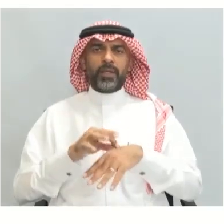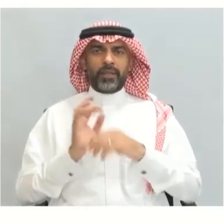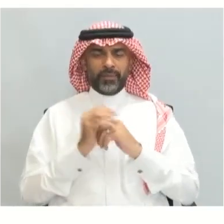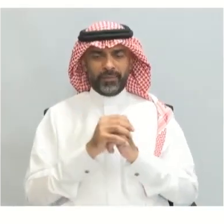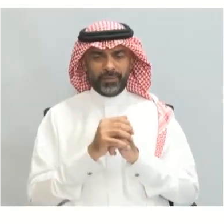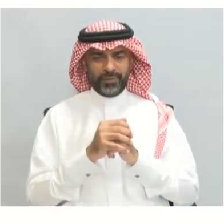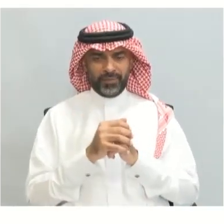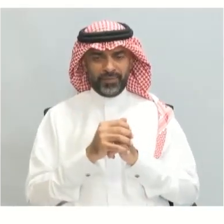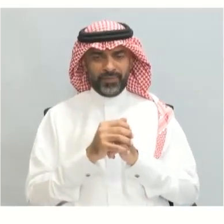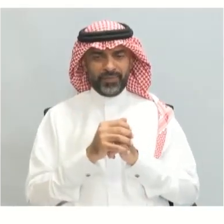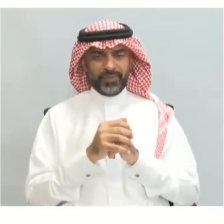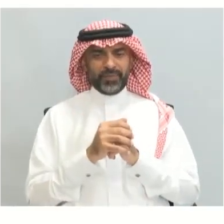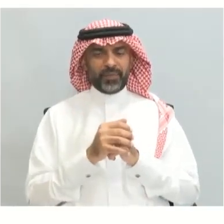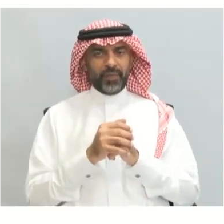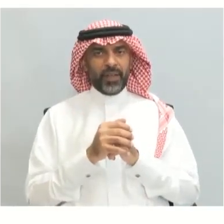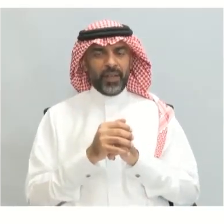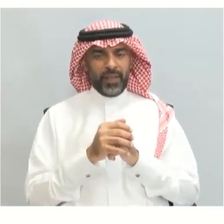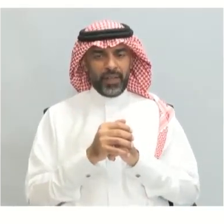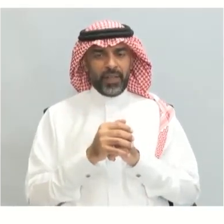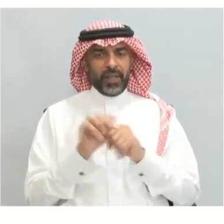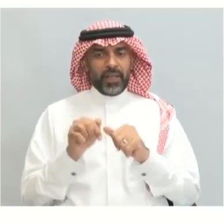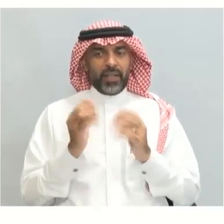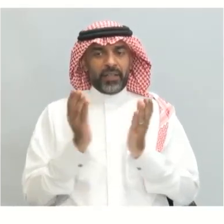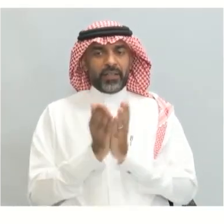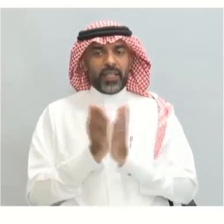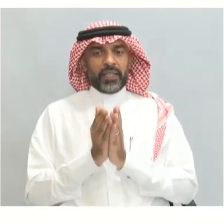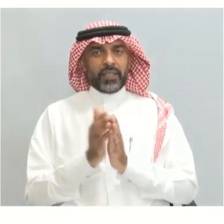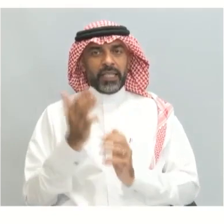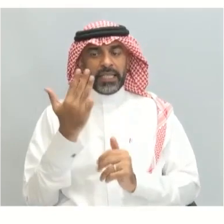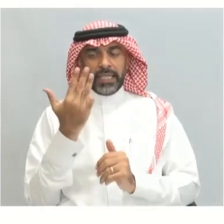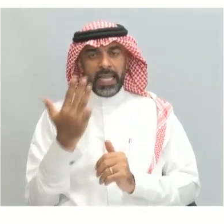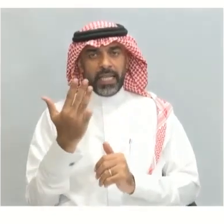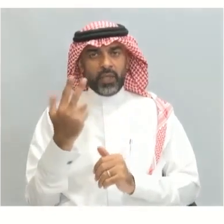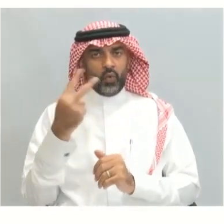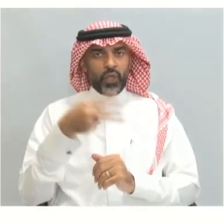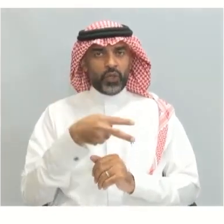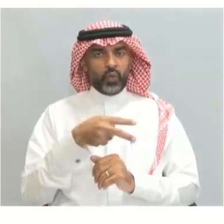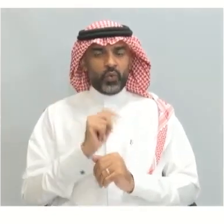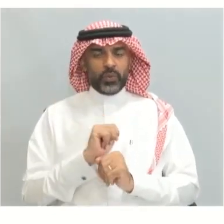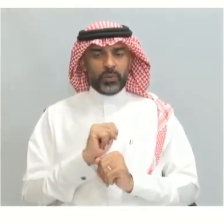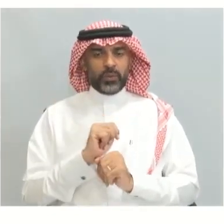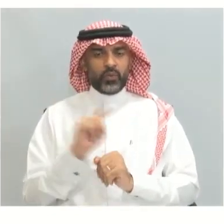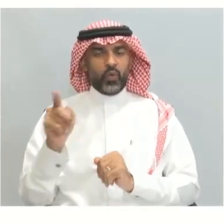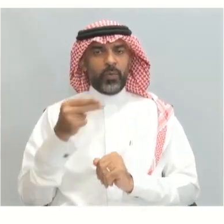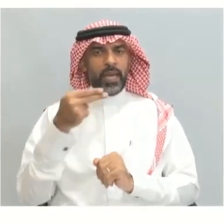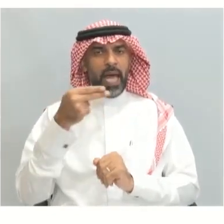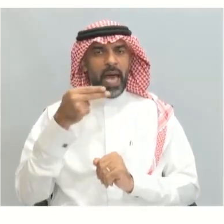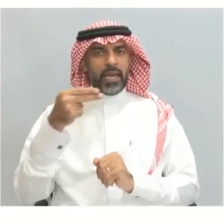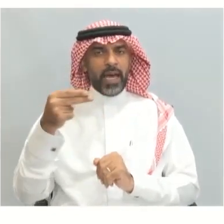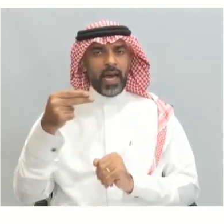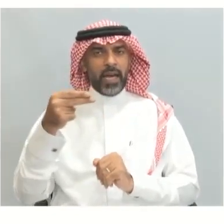الانسان في هذا الدرس انا وانتم الدرس ال9 والعشر وهو من عناصر الخريطه الا